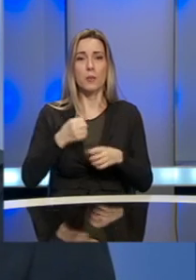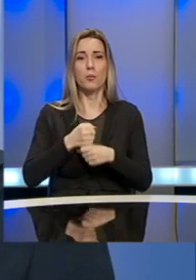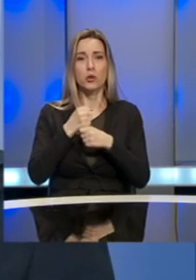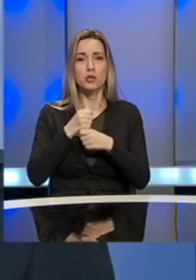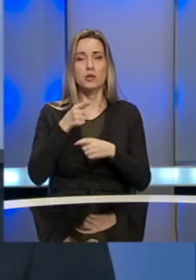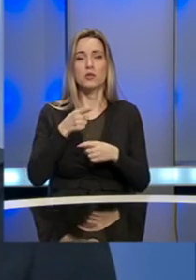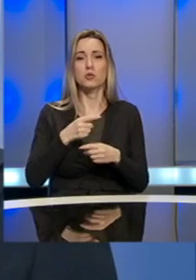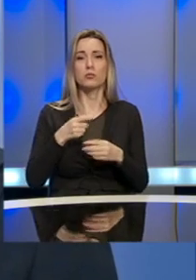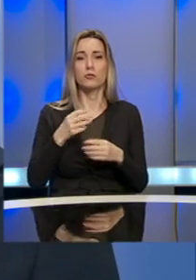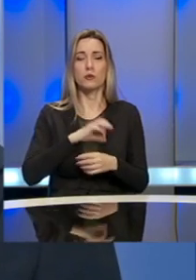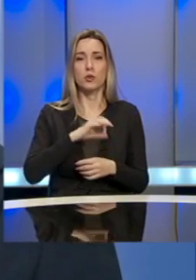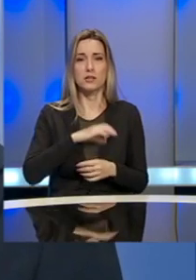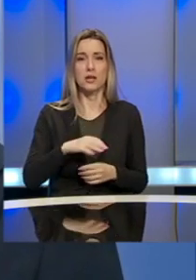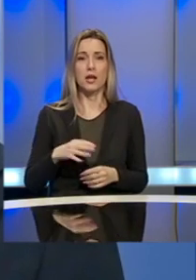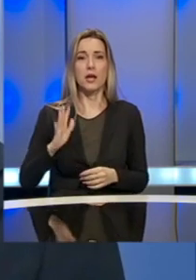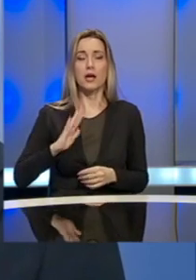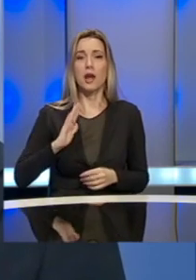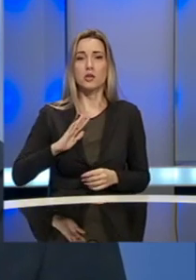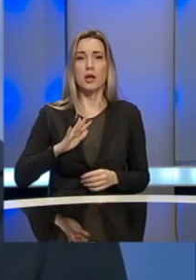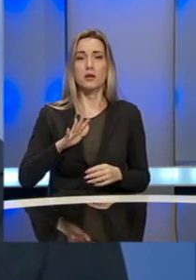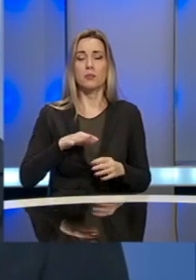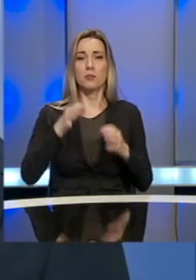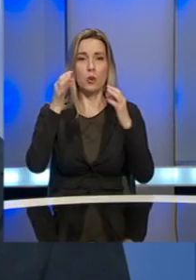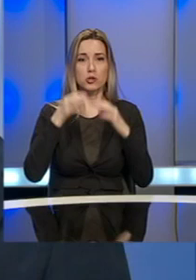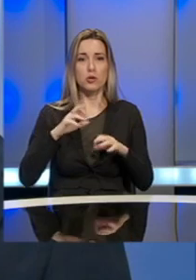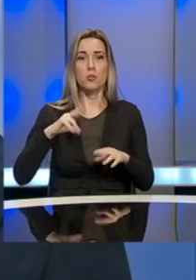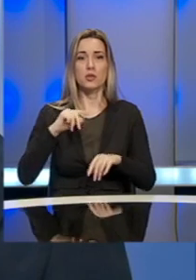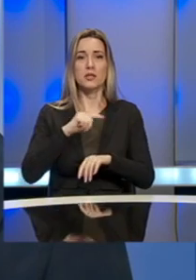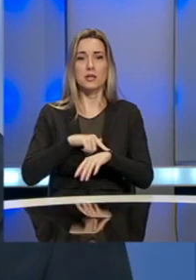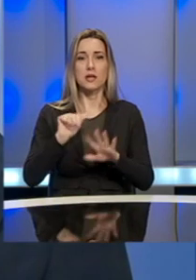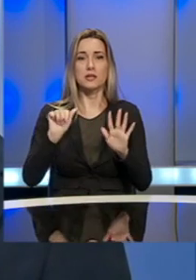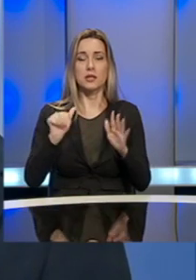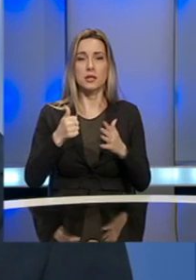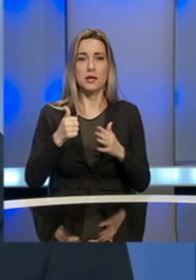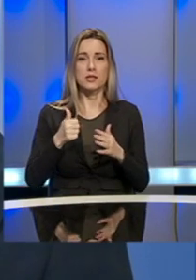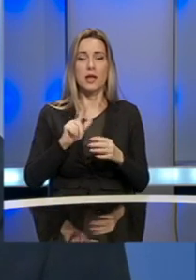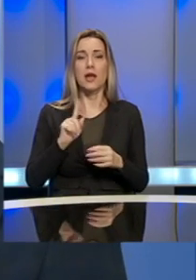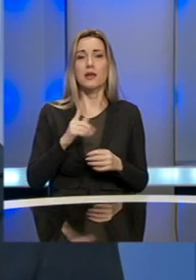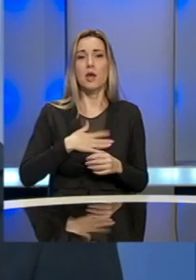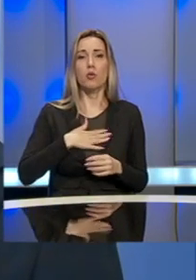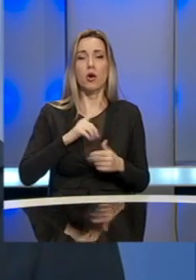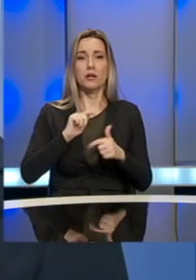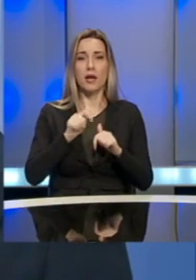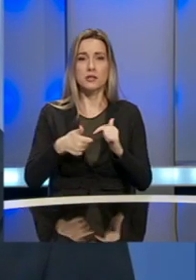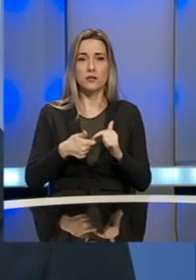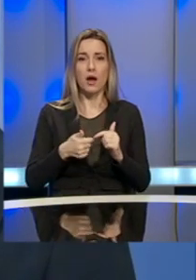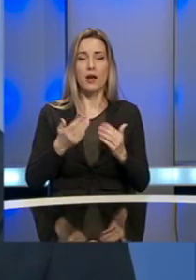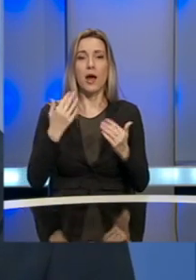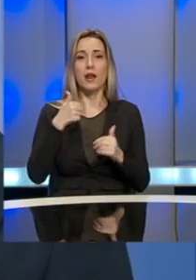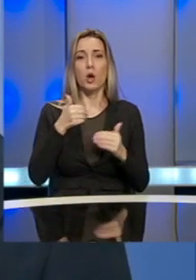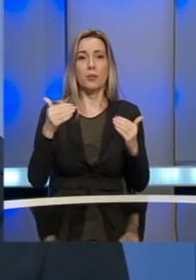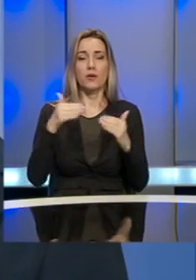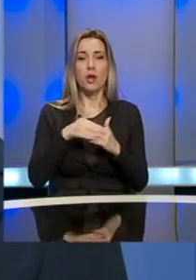su u funkciji. Građani u velikoj mjeri poštuju, policijski sast jeste novost, opet nije ugodna stvar, ali nakon prve